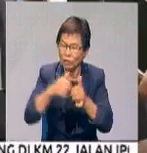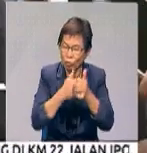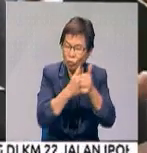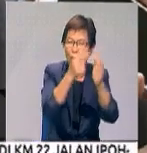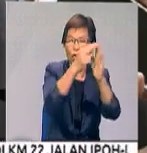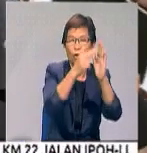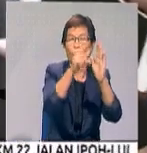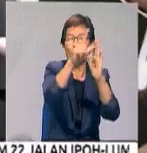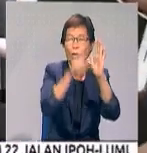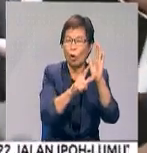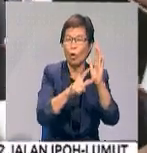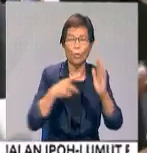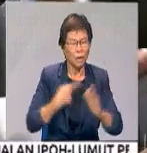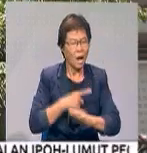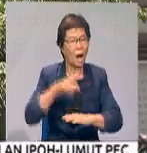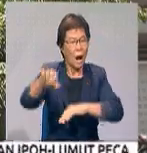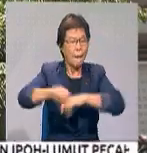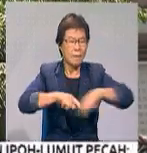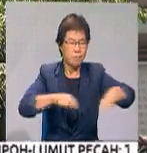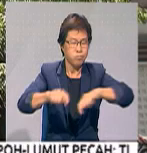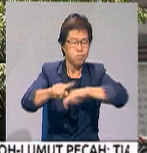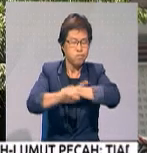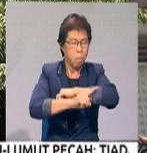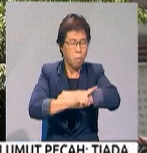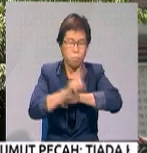take necessary action.